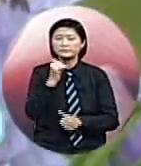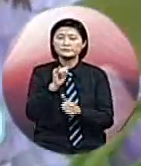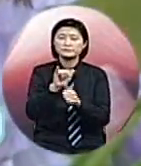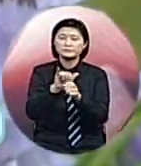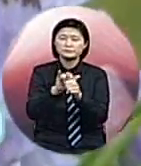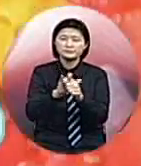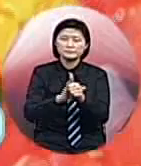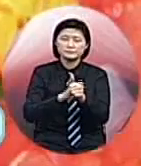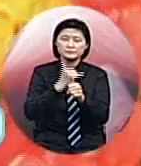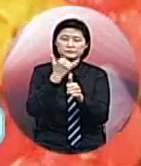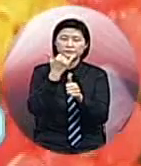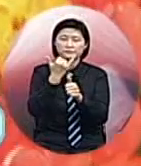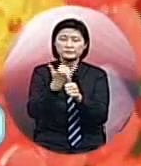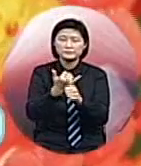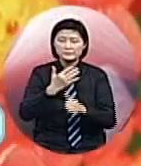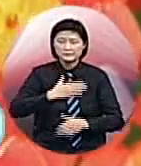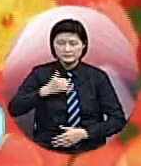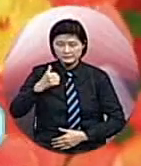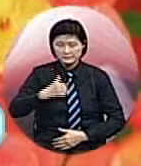불타한 이